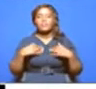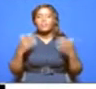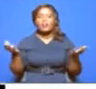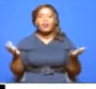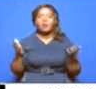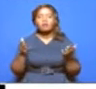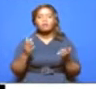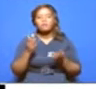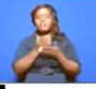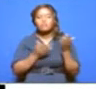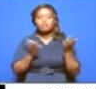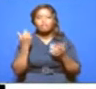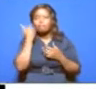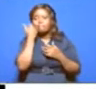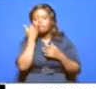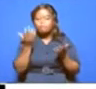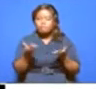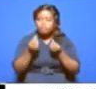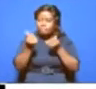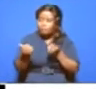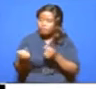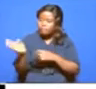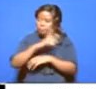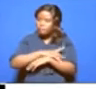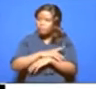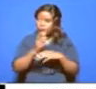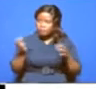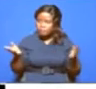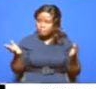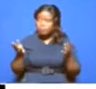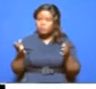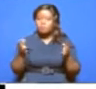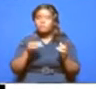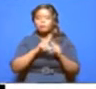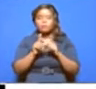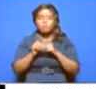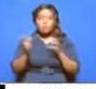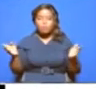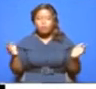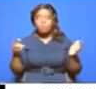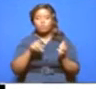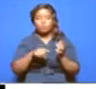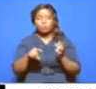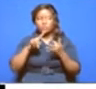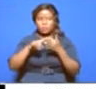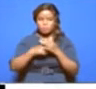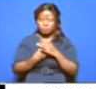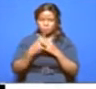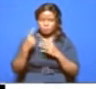for the last few days. So it is unfortunate that yesterday